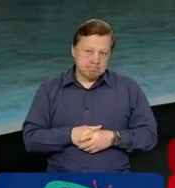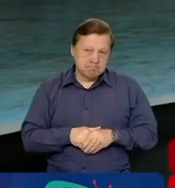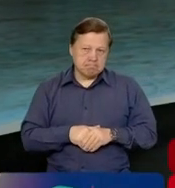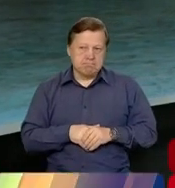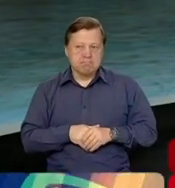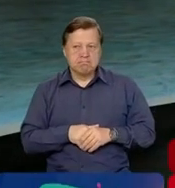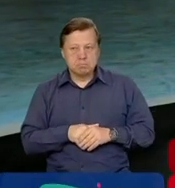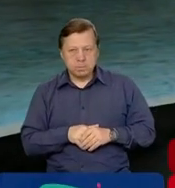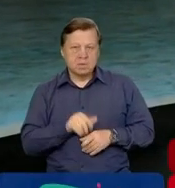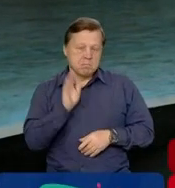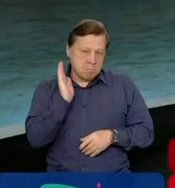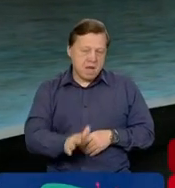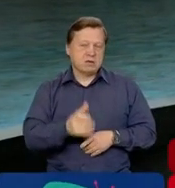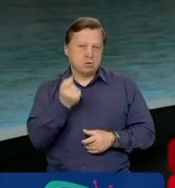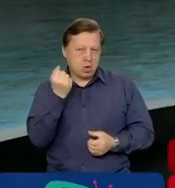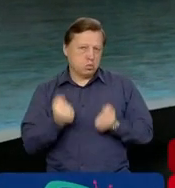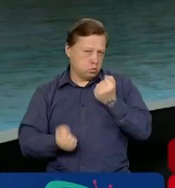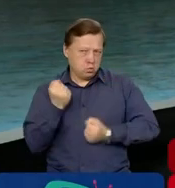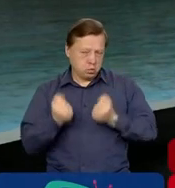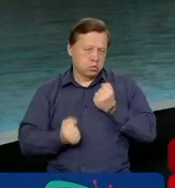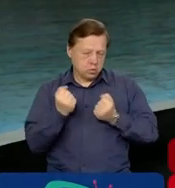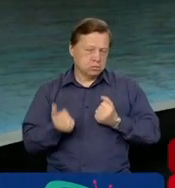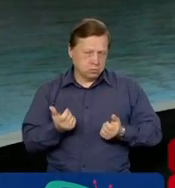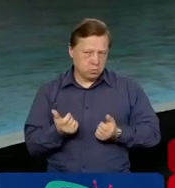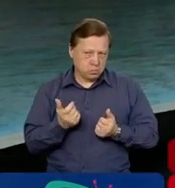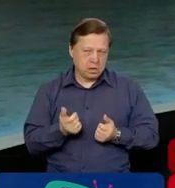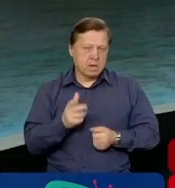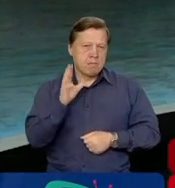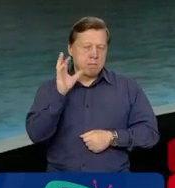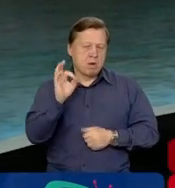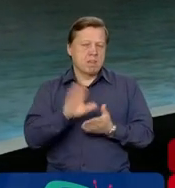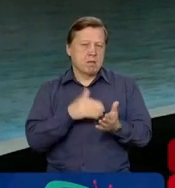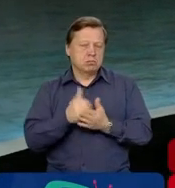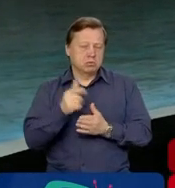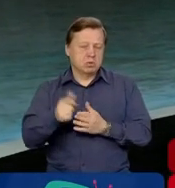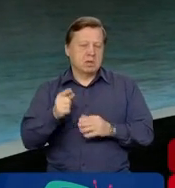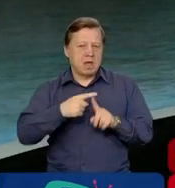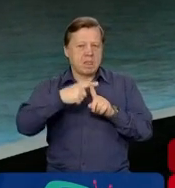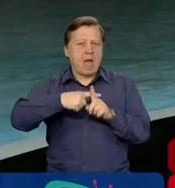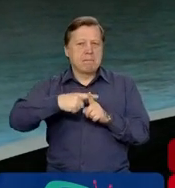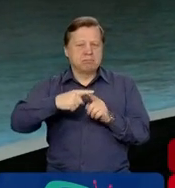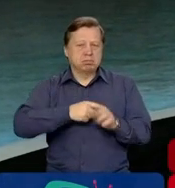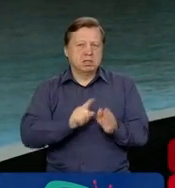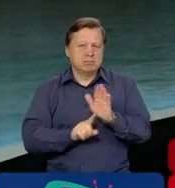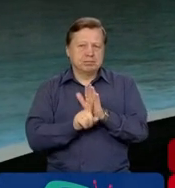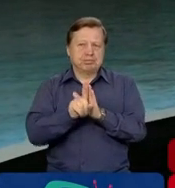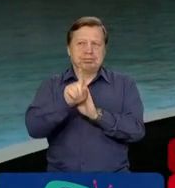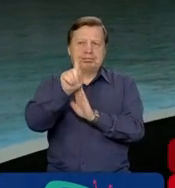z pewnością utrudnione używanie maseczek, jeżeli by temperatura była naprawdę bardzo wysoka, no ale